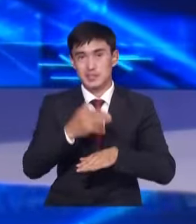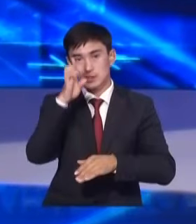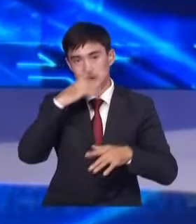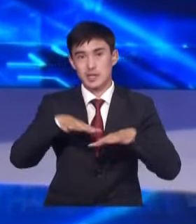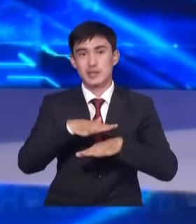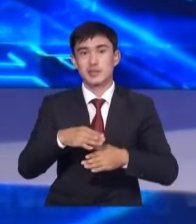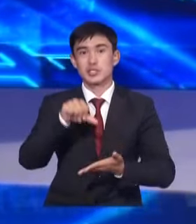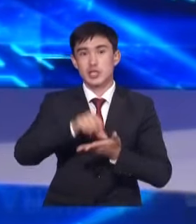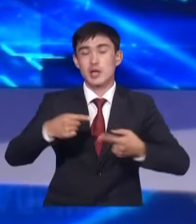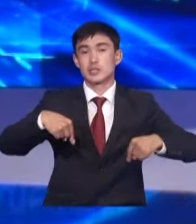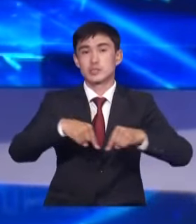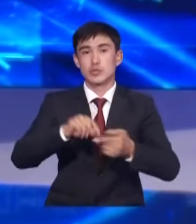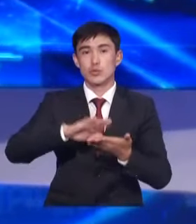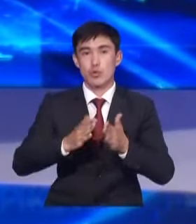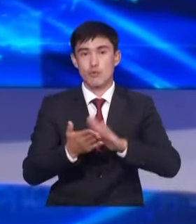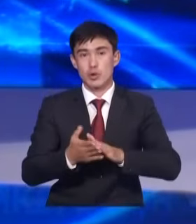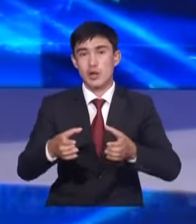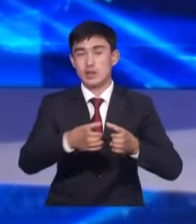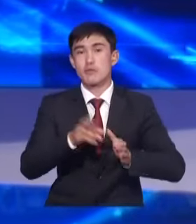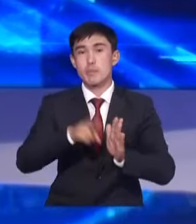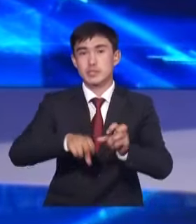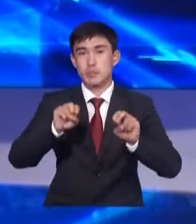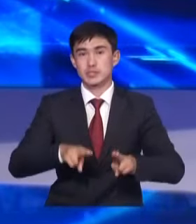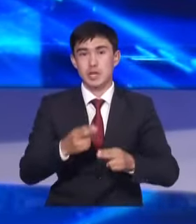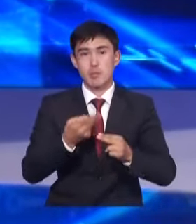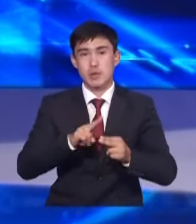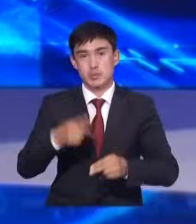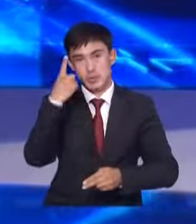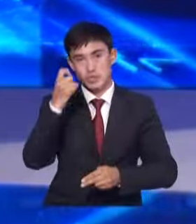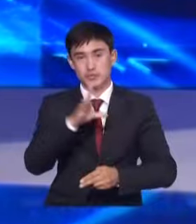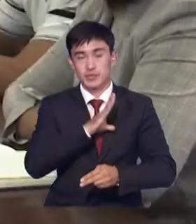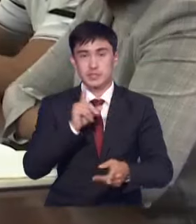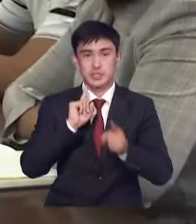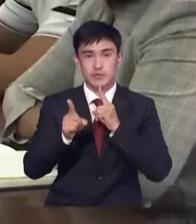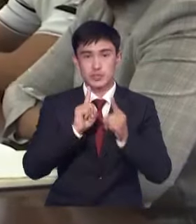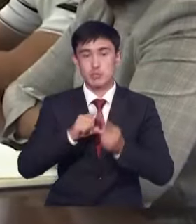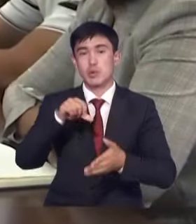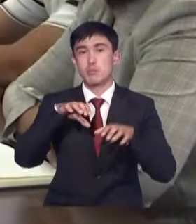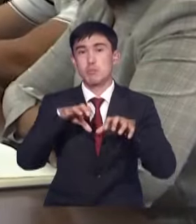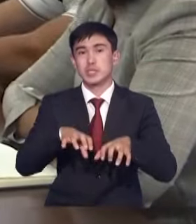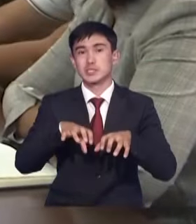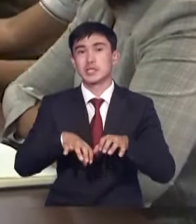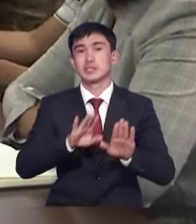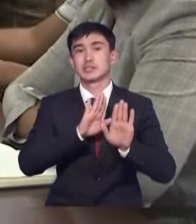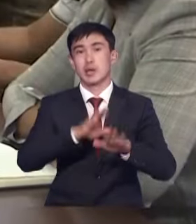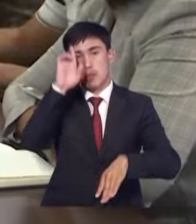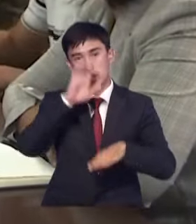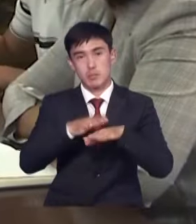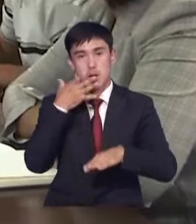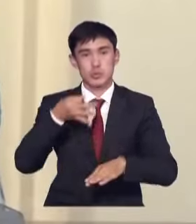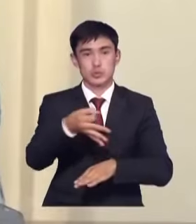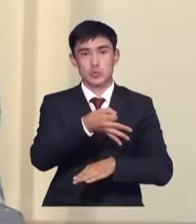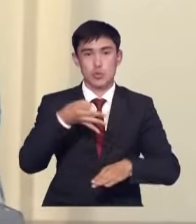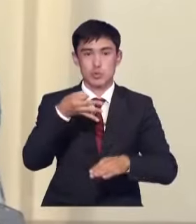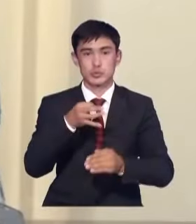но и страны-члены Организации договора о коллективной безопасности. Об этом стало известно на совещании под председательством